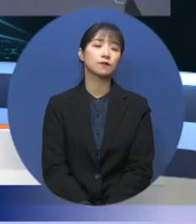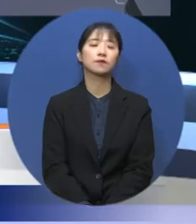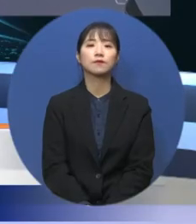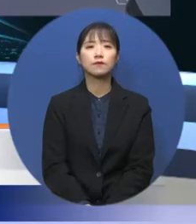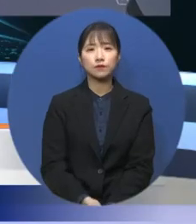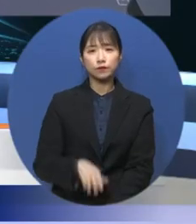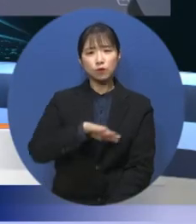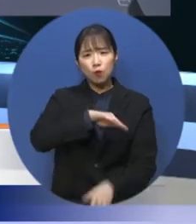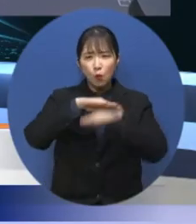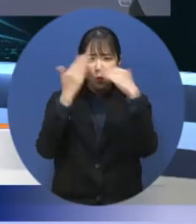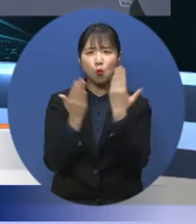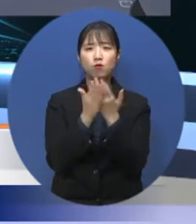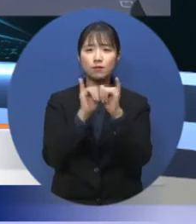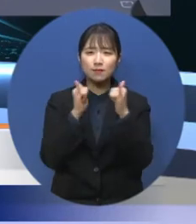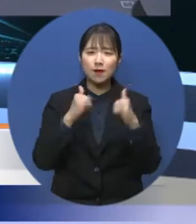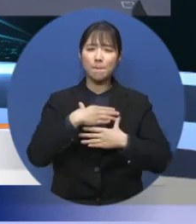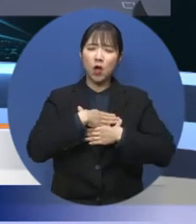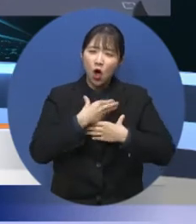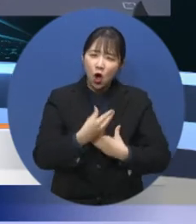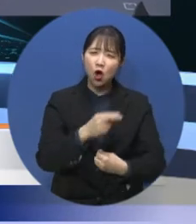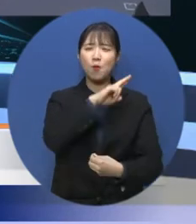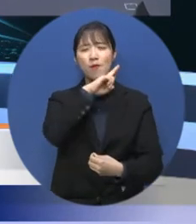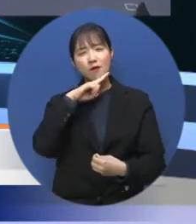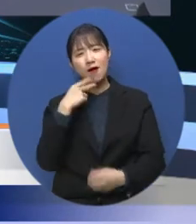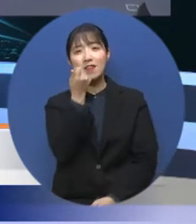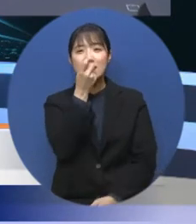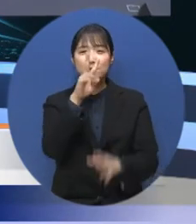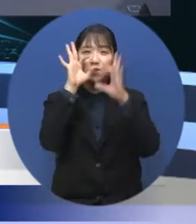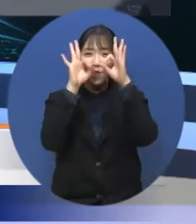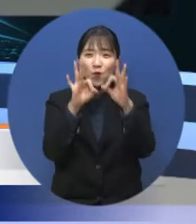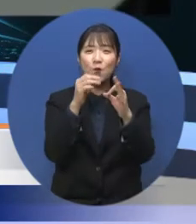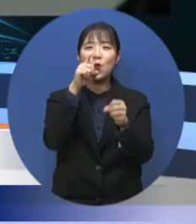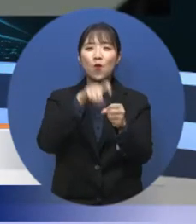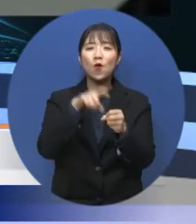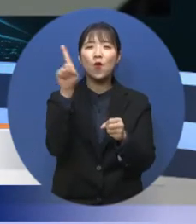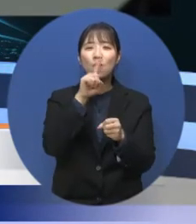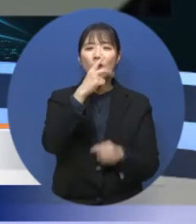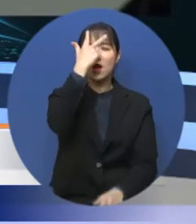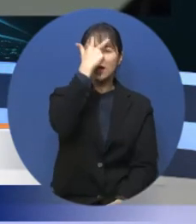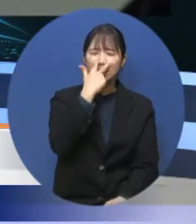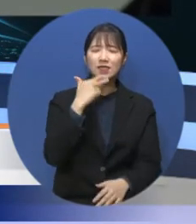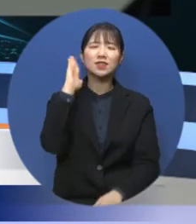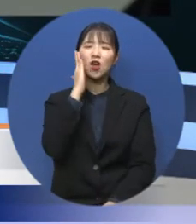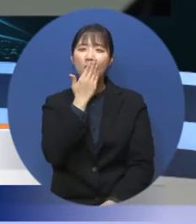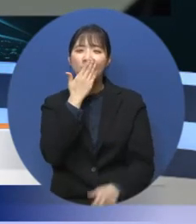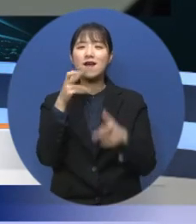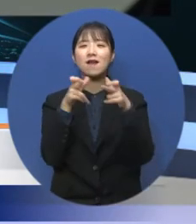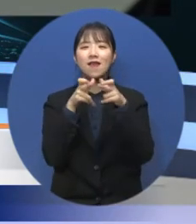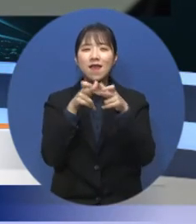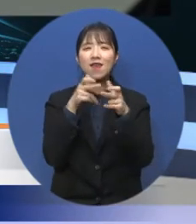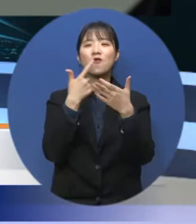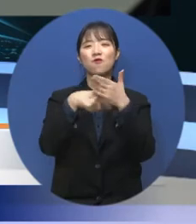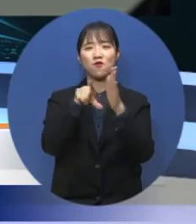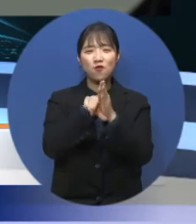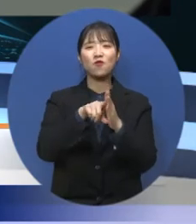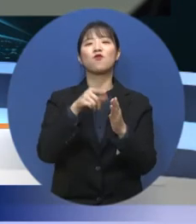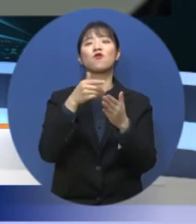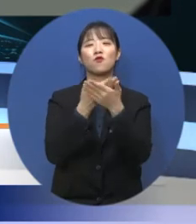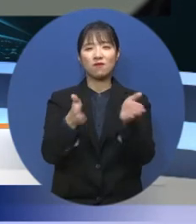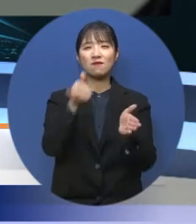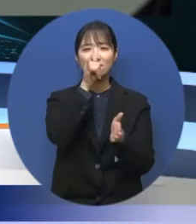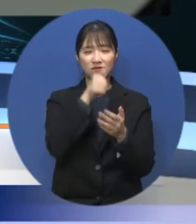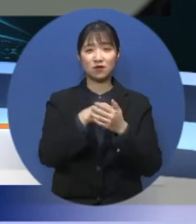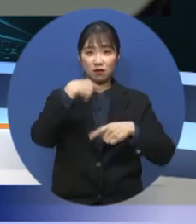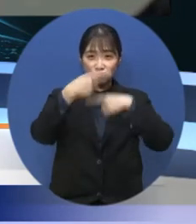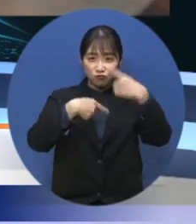누구나 편하게 TV를 볼 수 있는 시청각장애인용 맞춤형 TV가 무료로 보급됩니다. 점자 리모컨과 수어 화면 확대